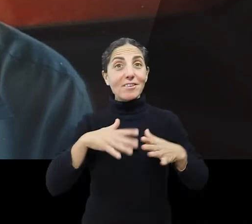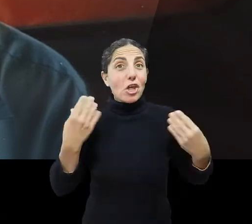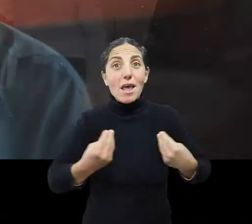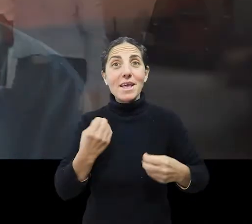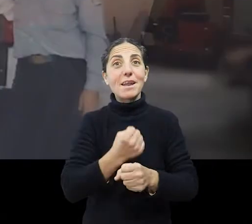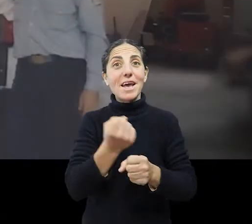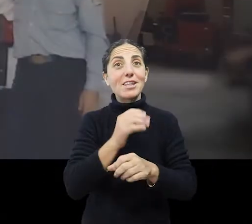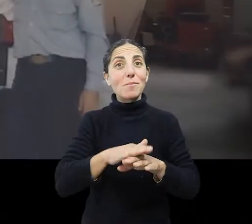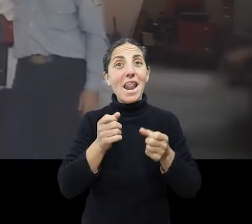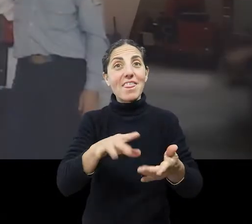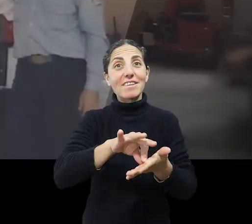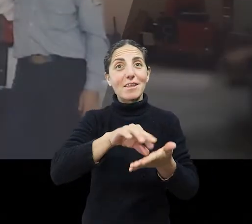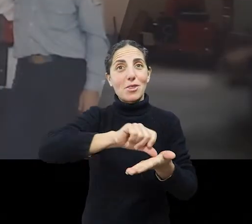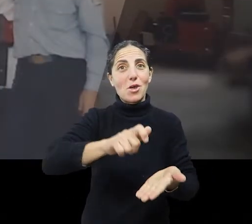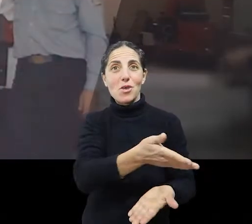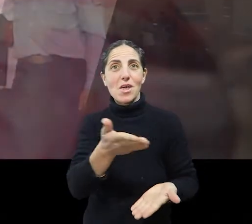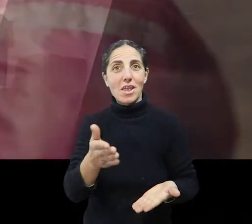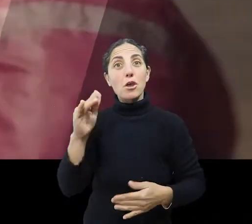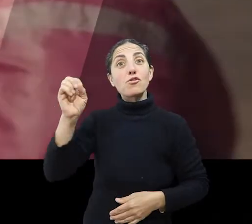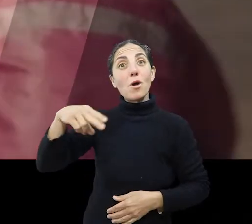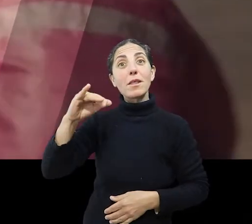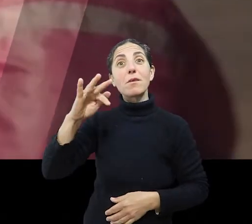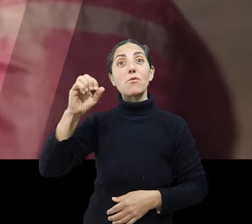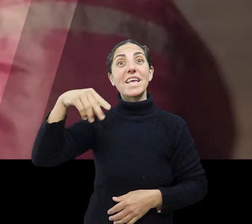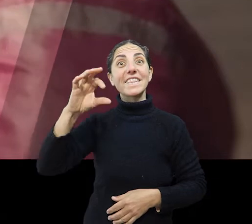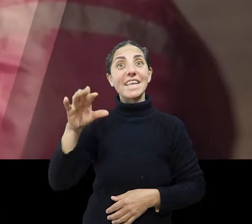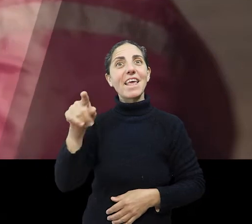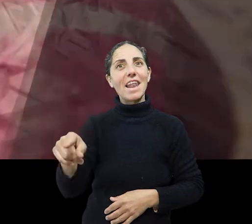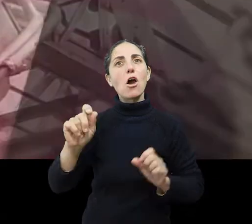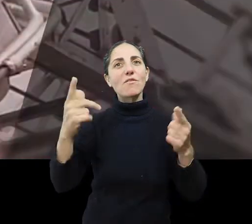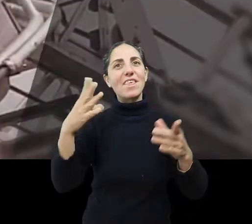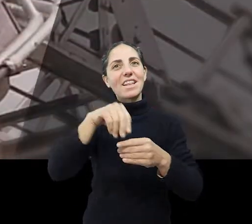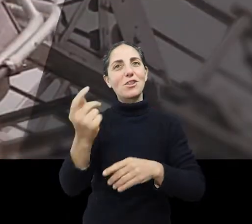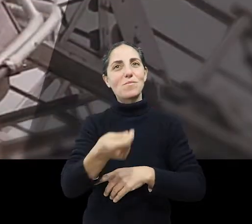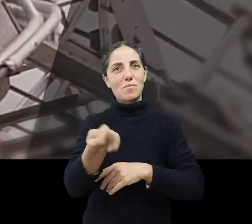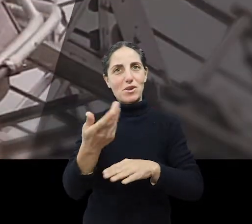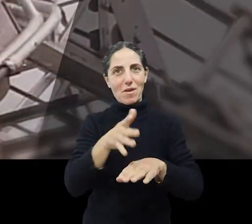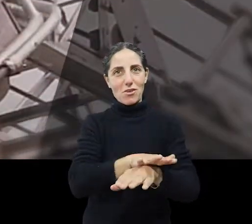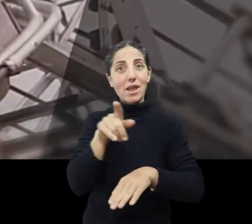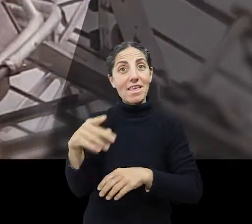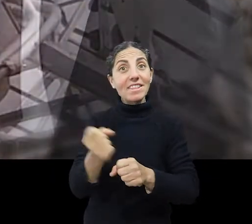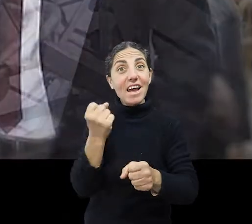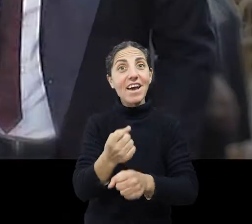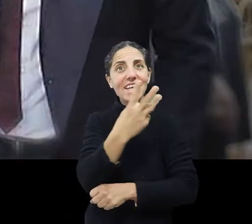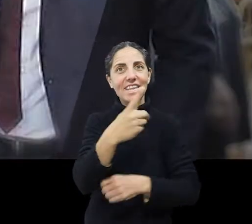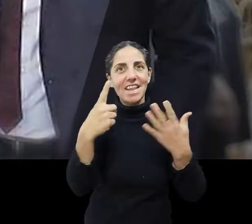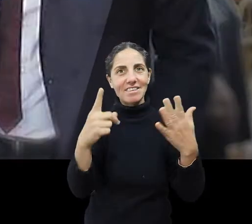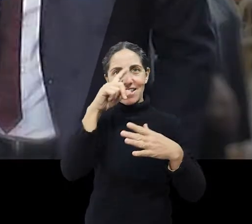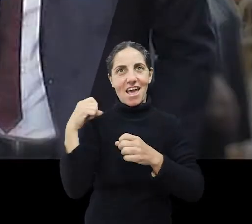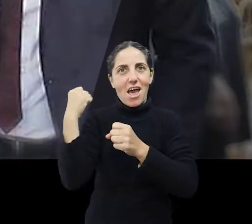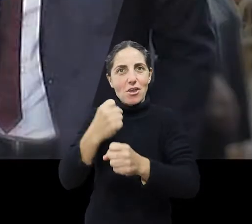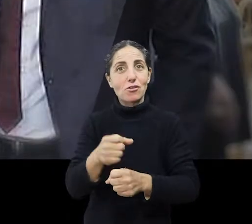Gairebé tota una vida al servei de la ciutadania. Joan Cifuentes era sotsoficial dels Bombers de Mallorca i va fer feina 36